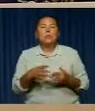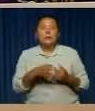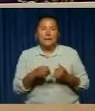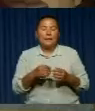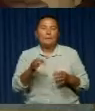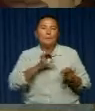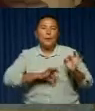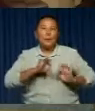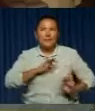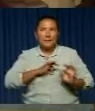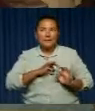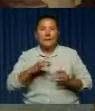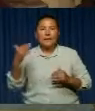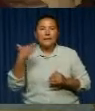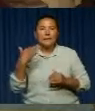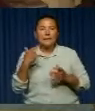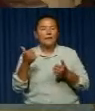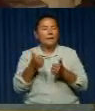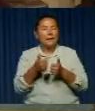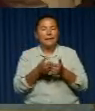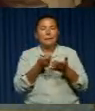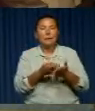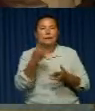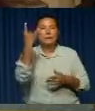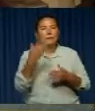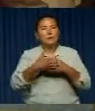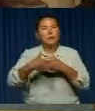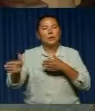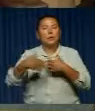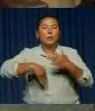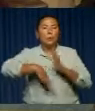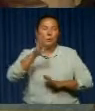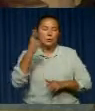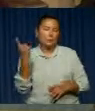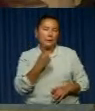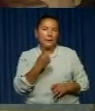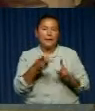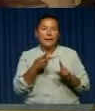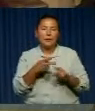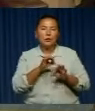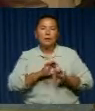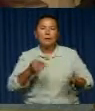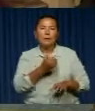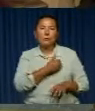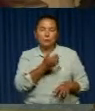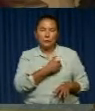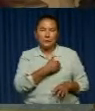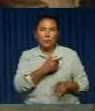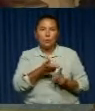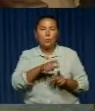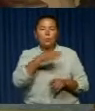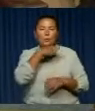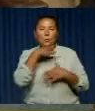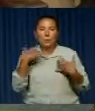нәрсе. Желдеткіш кондиционер жаққан жағдайда да терезені ашып қойған жақсы болар еді. Біріншіден. Екіншіден мен айтқым келеді, өте көп